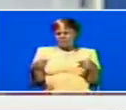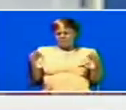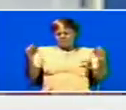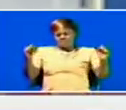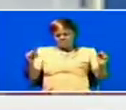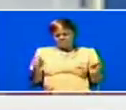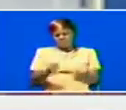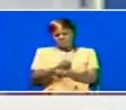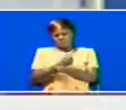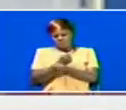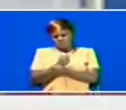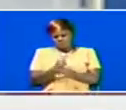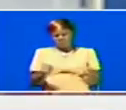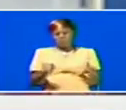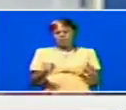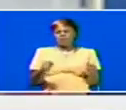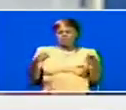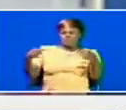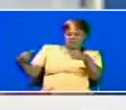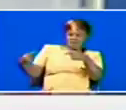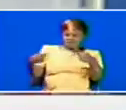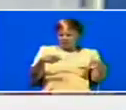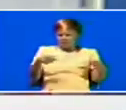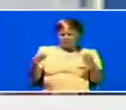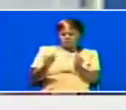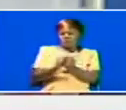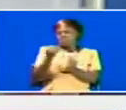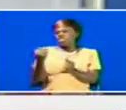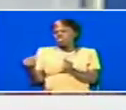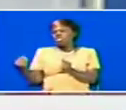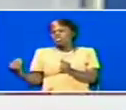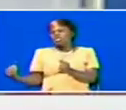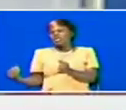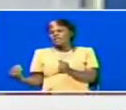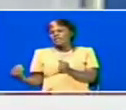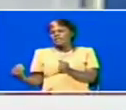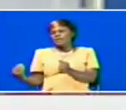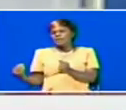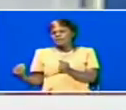huwezi kama jeshi kupambana na watoto ambao wako katika